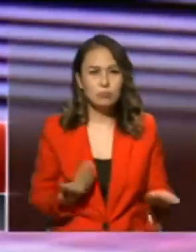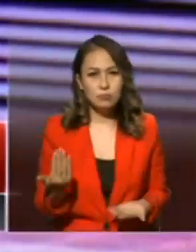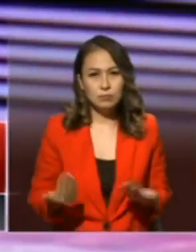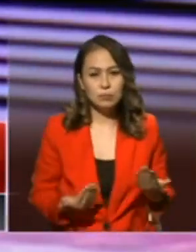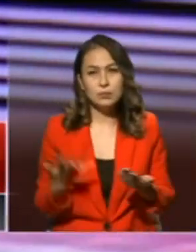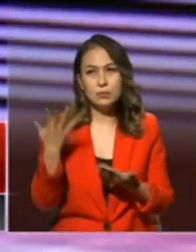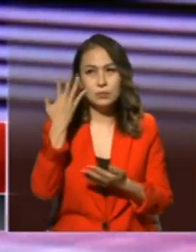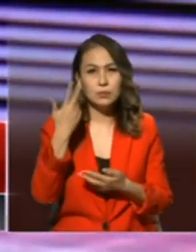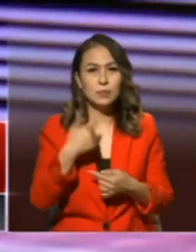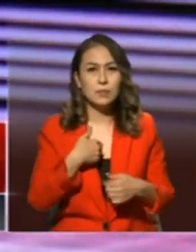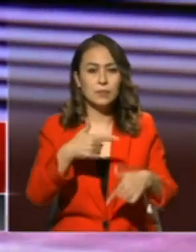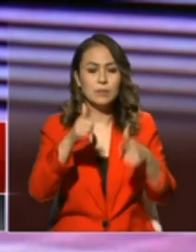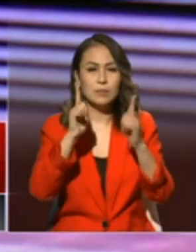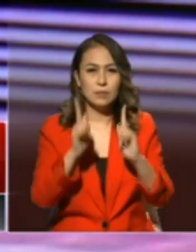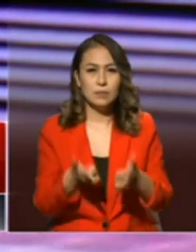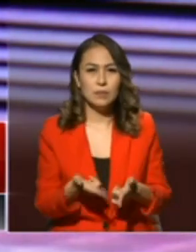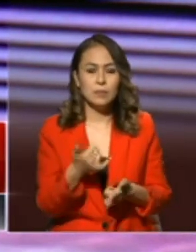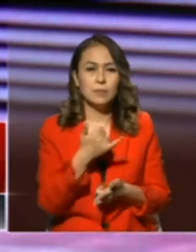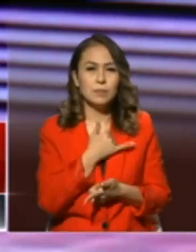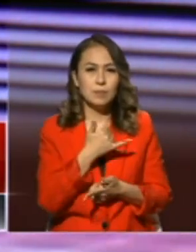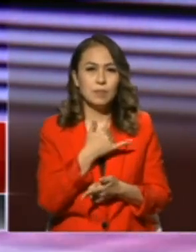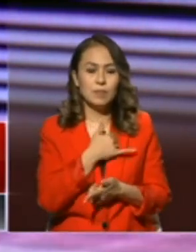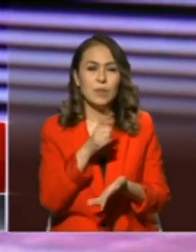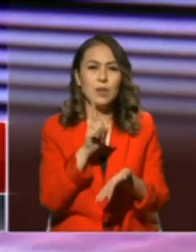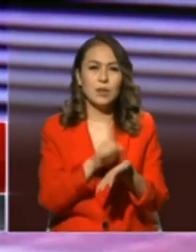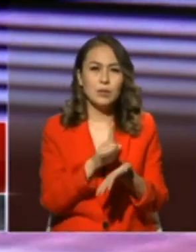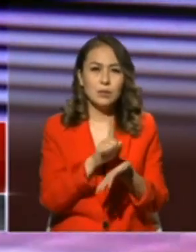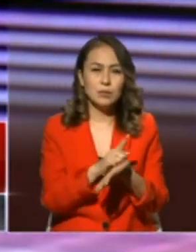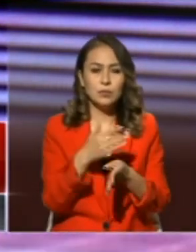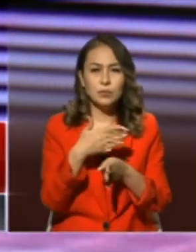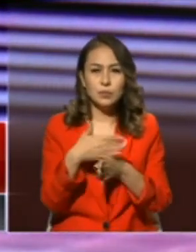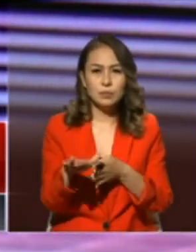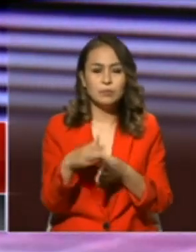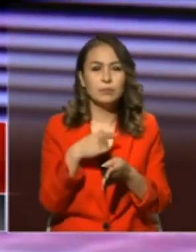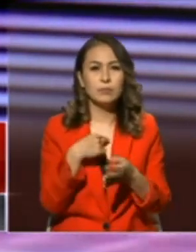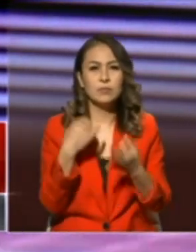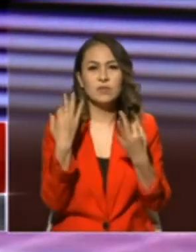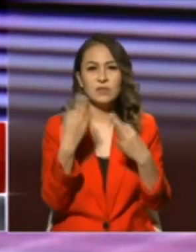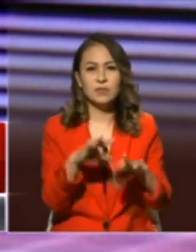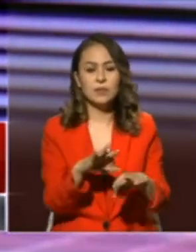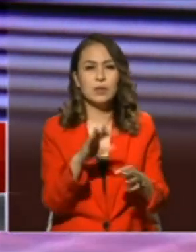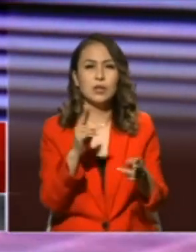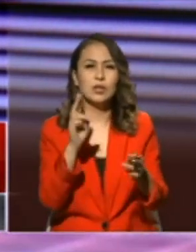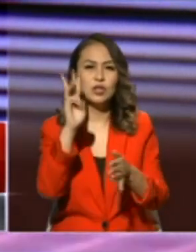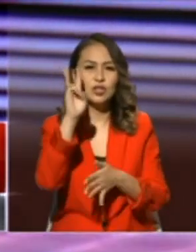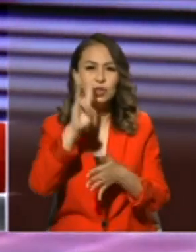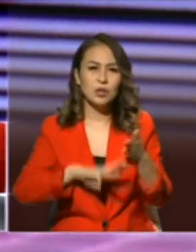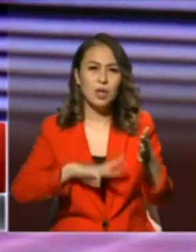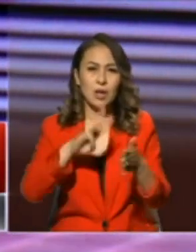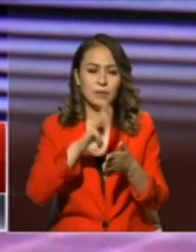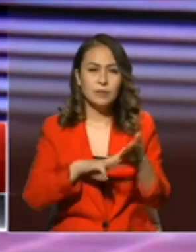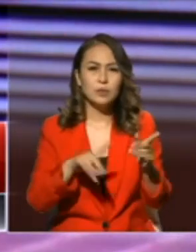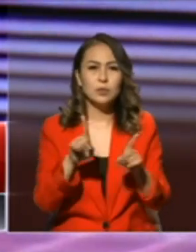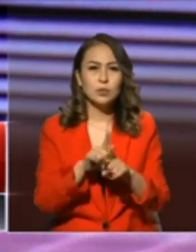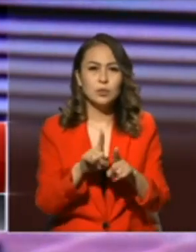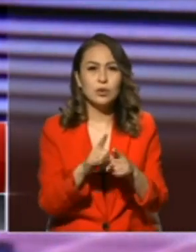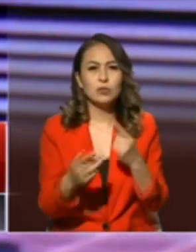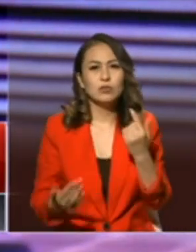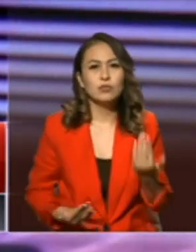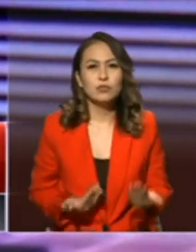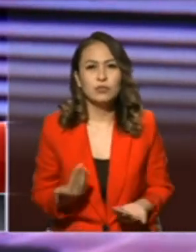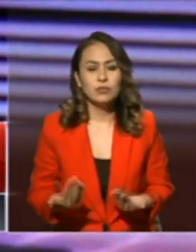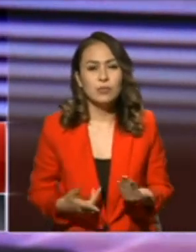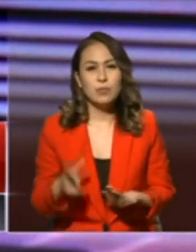бола келсем десем, менің салықтан бір мөлшер босатылады, айыппұлдардың бір мөлшерлерден босатылады. Тірі адамның донорлығы